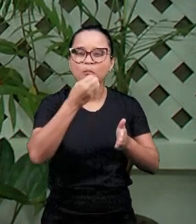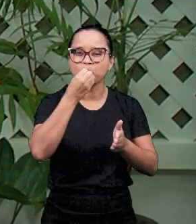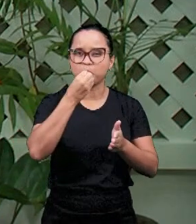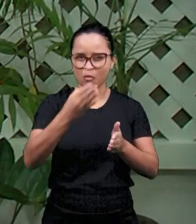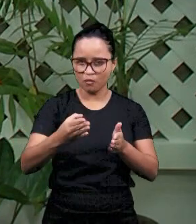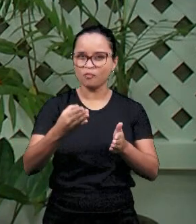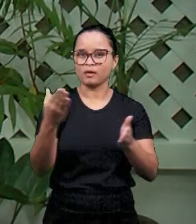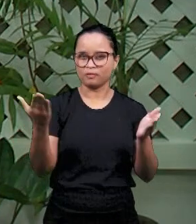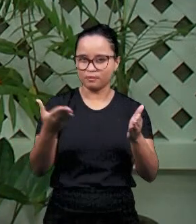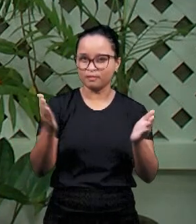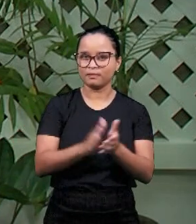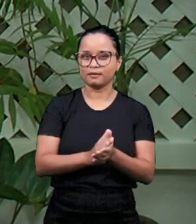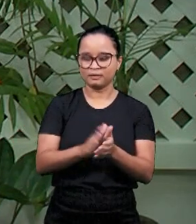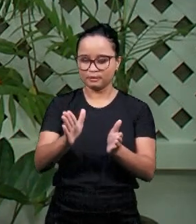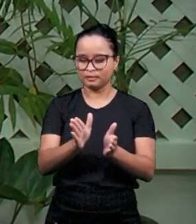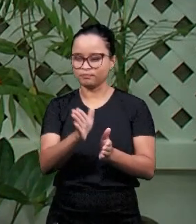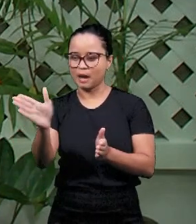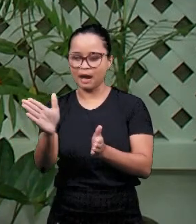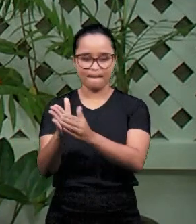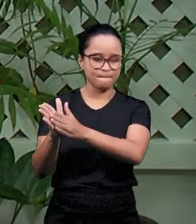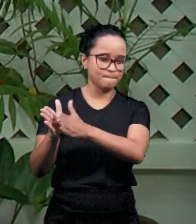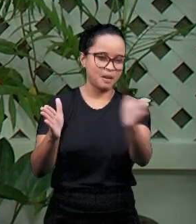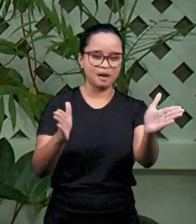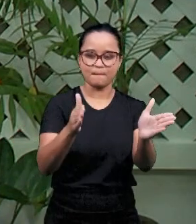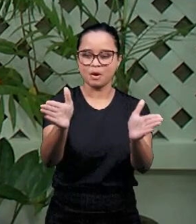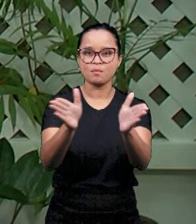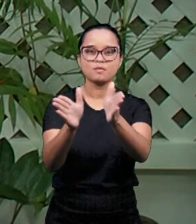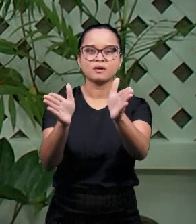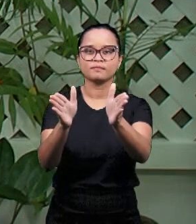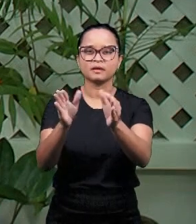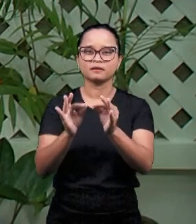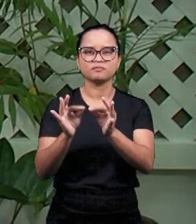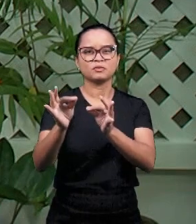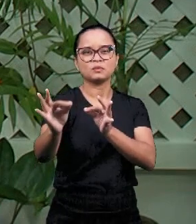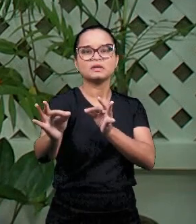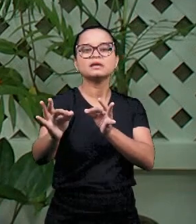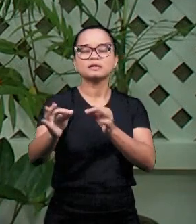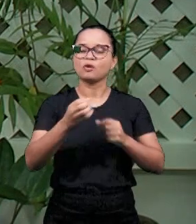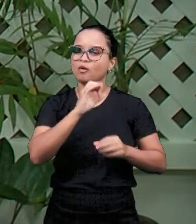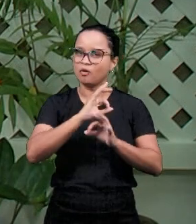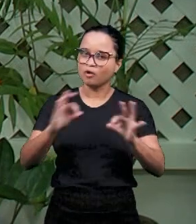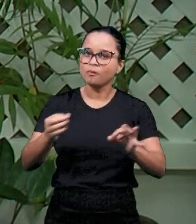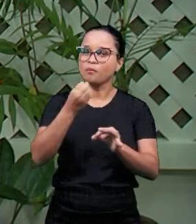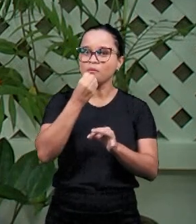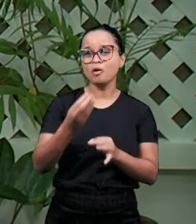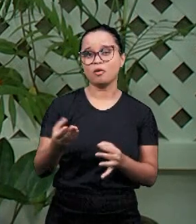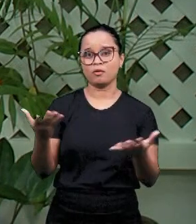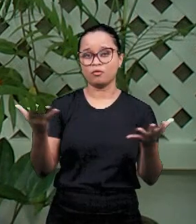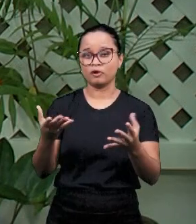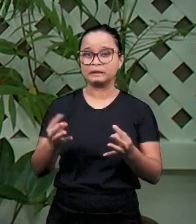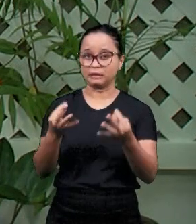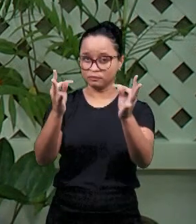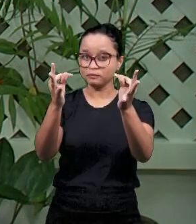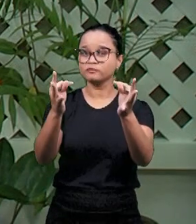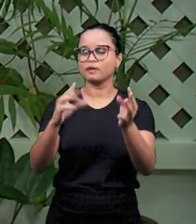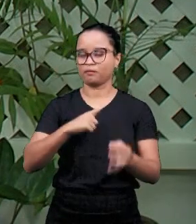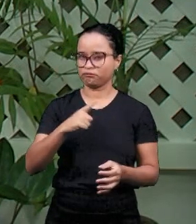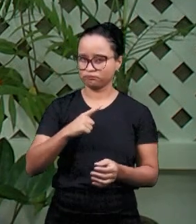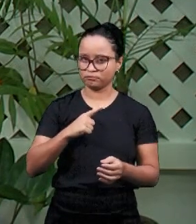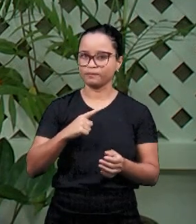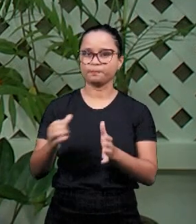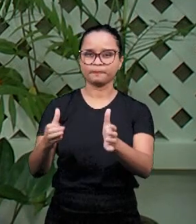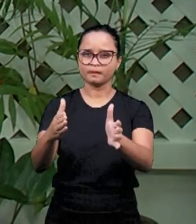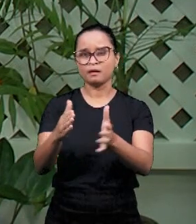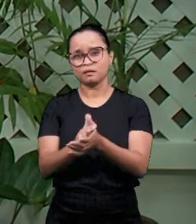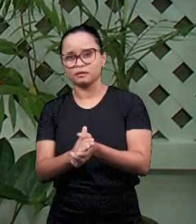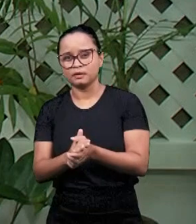avec les routes bien tracées, afin d'encurter les distances, il est possible que